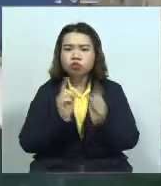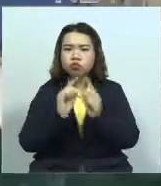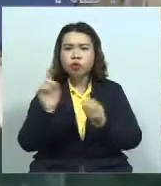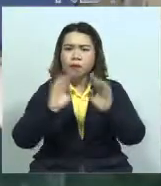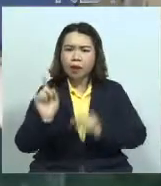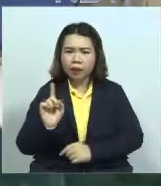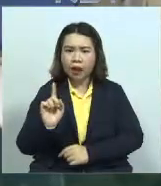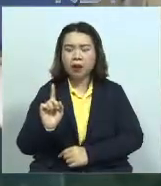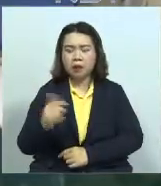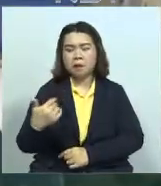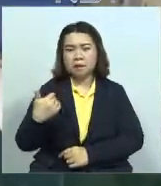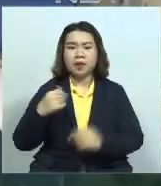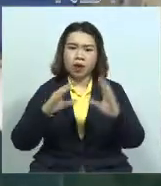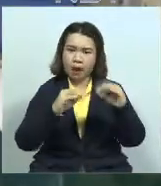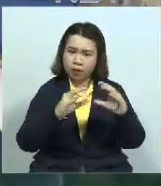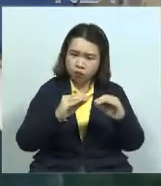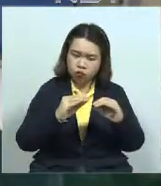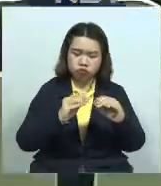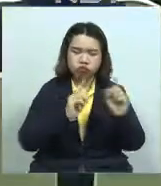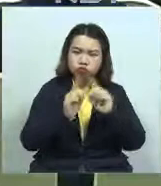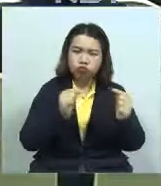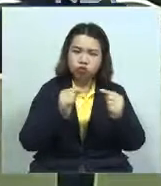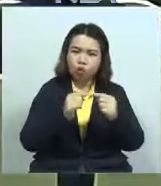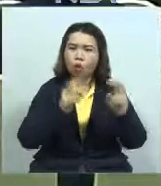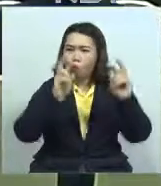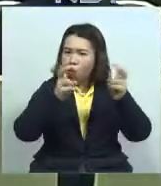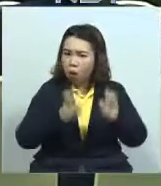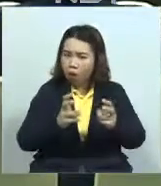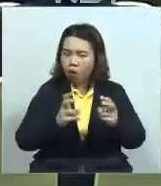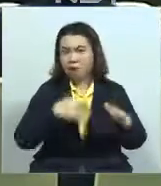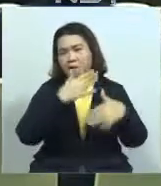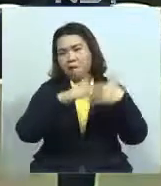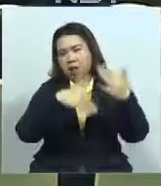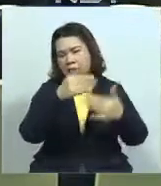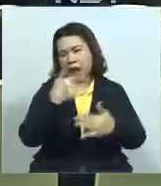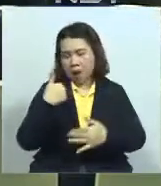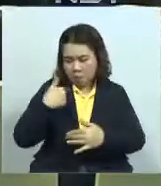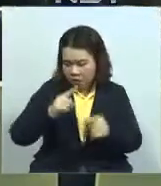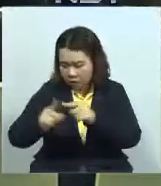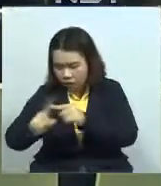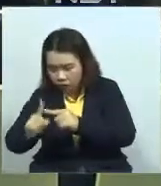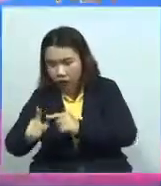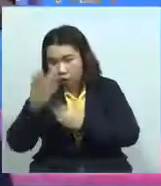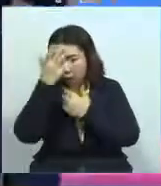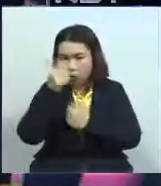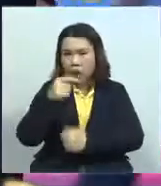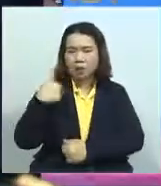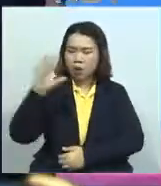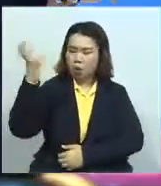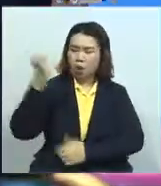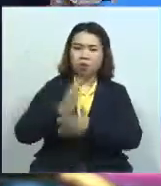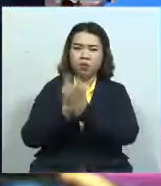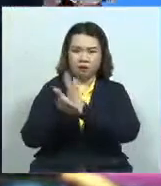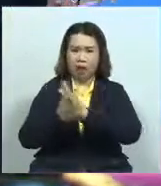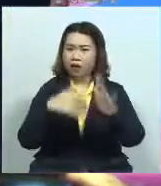คาดว่าจะมีการประชุมแล้วก็พูดคุยในประเด็นผลักดันให้เกิดการพัฒนาท่ามกลางความท้าทายและการเปลี่ยนแปลงของโลกโดยจะขับเคลื่อน